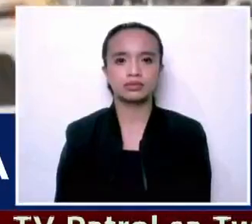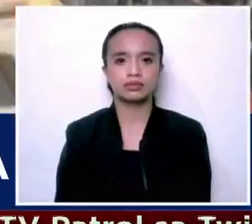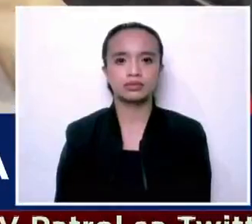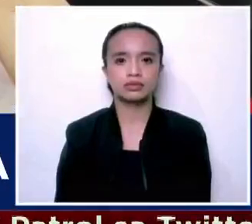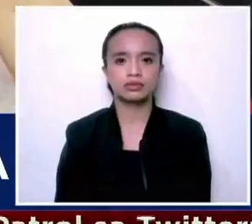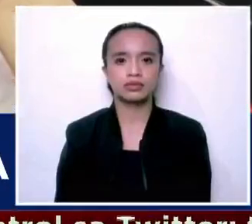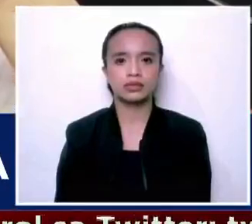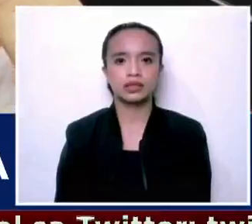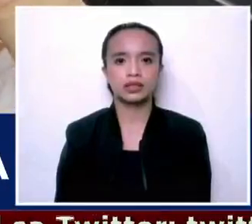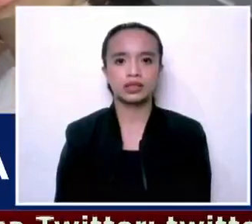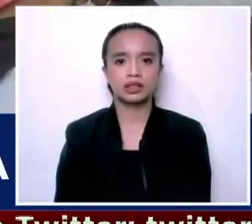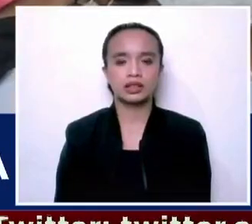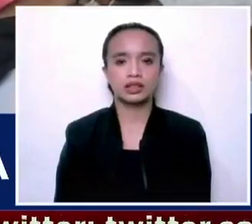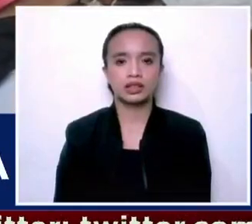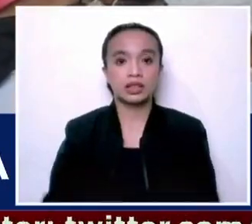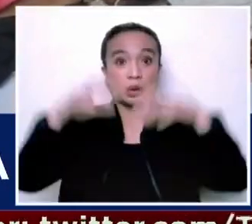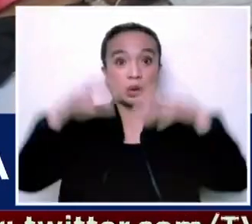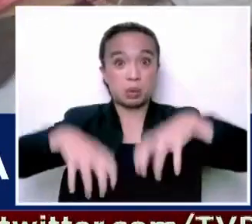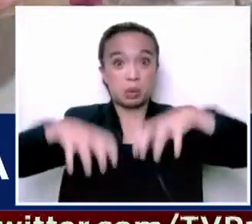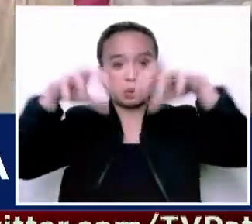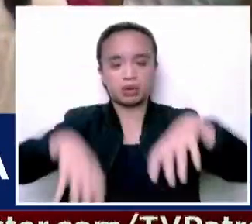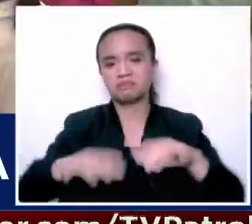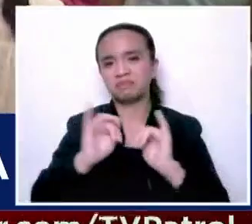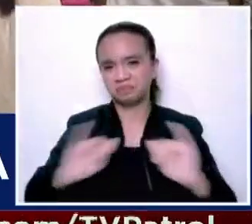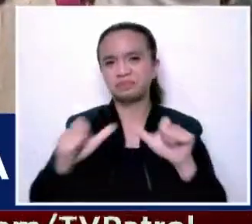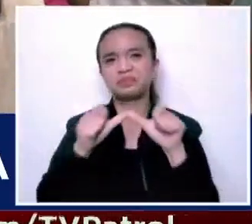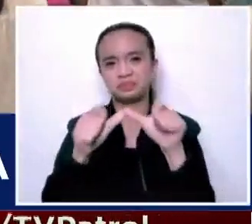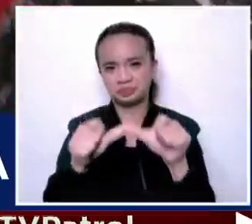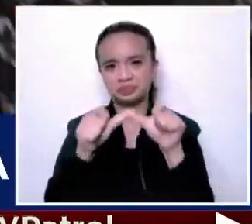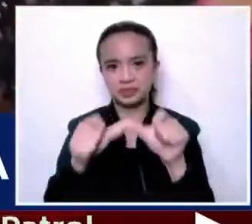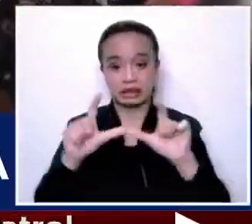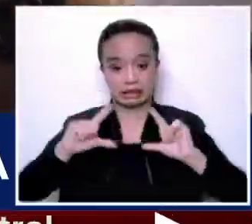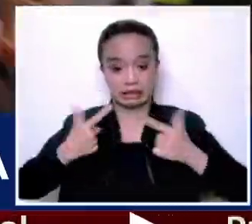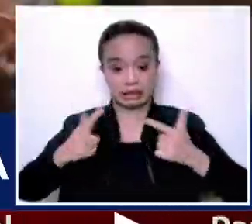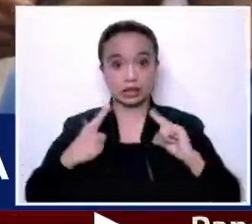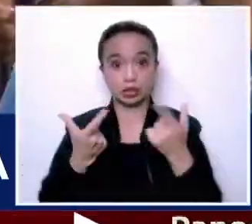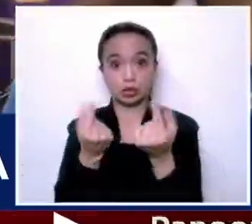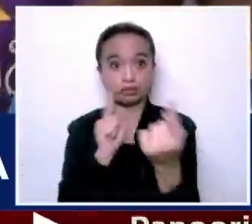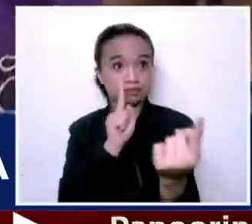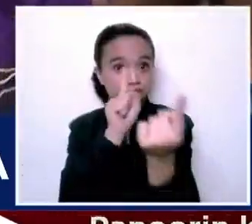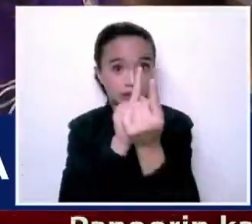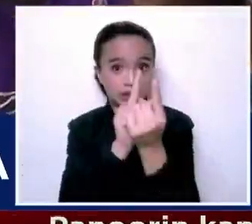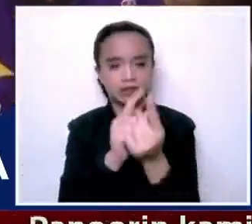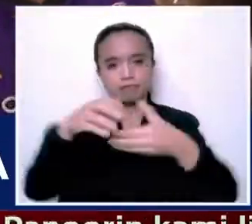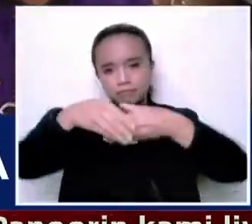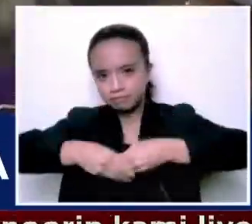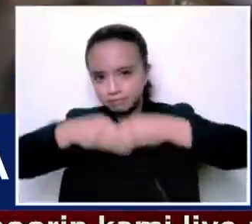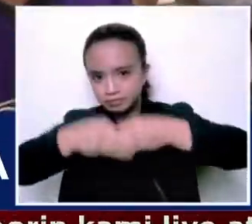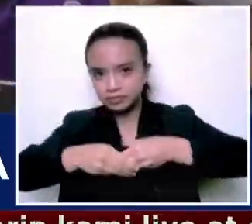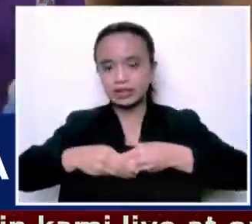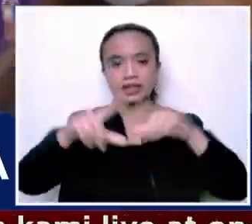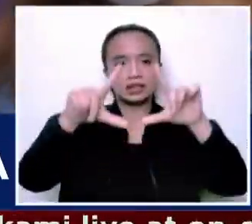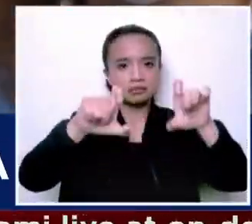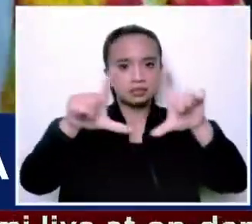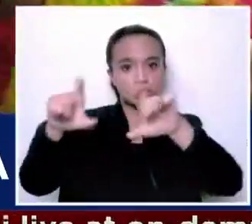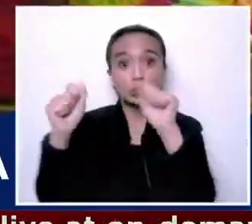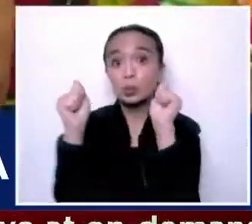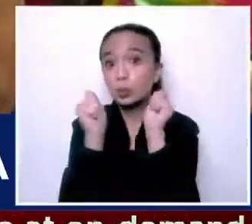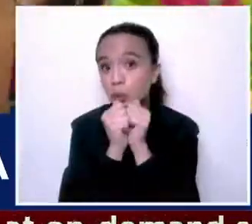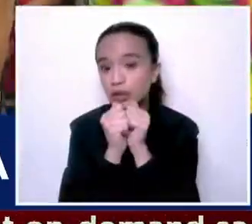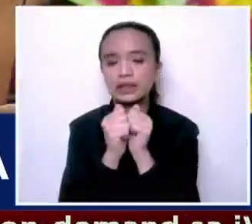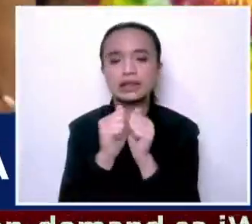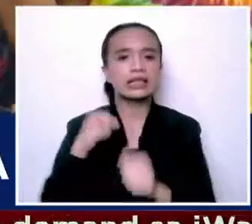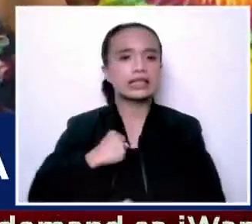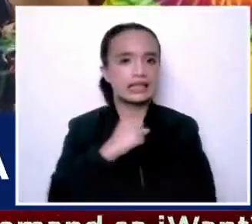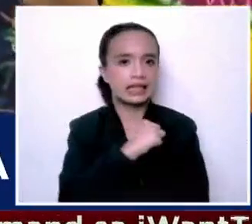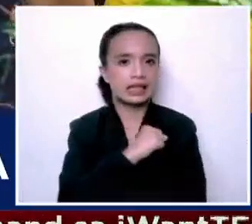Hindi napigilan ng ulan ang mga taga Santa Cruz, Laguna, nasa lubungin, Camayan at Magpalitrato, kina Senador Ping Lacson at